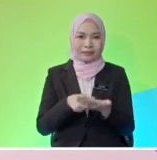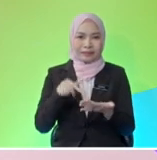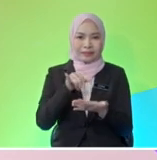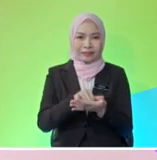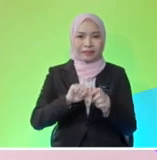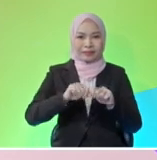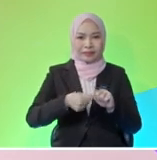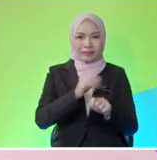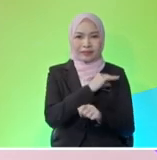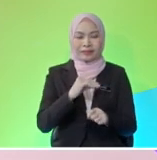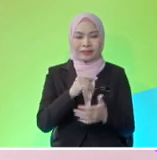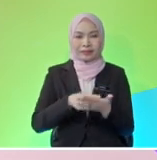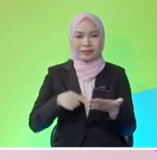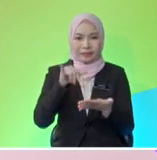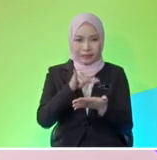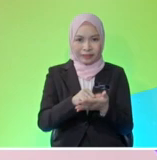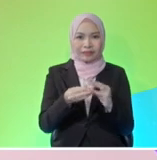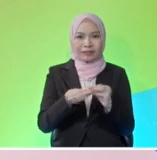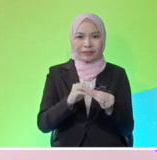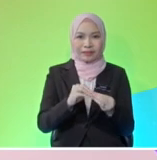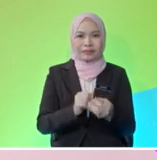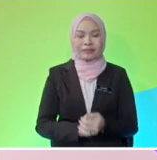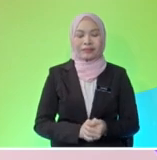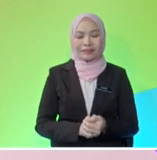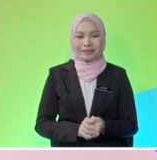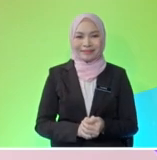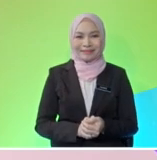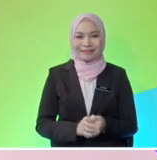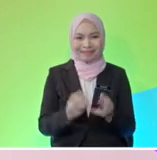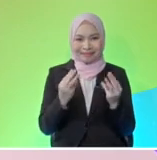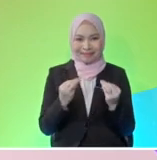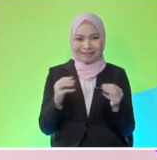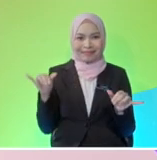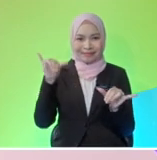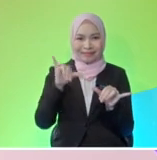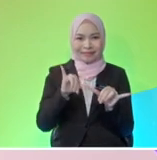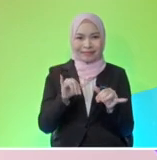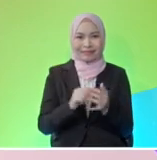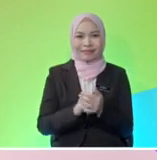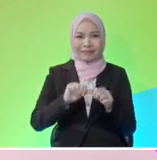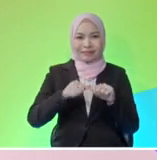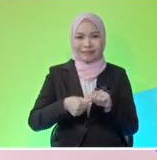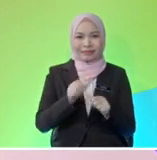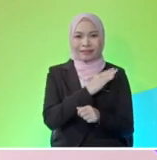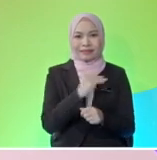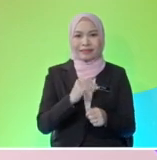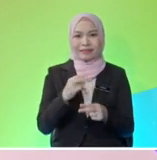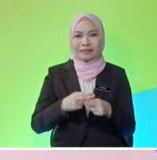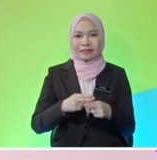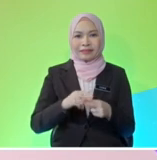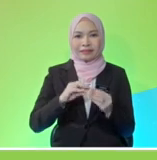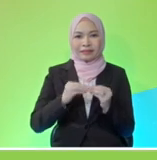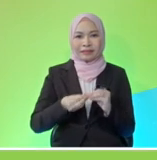pada skrin. Baiklah, kita nak padankan angka dengan nama nombor. Mari kita belajar bersama-sama, ya.